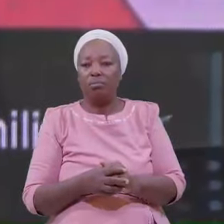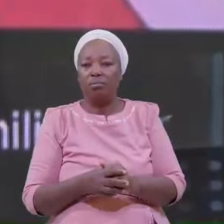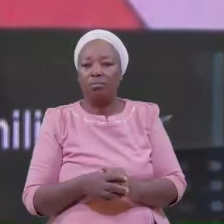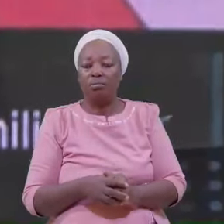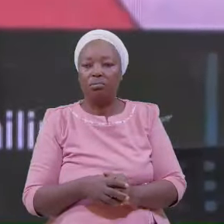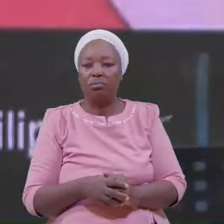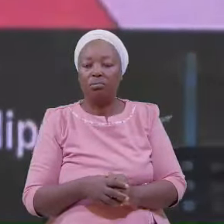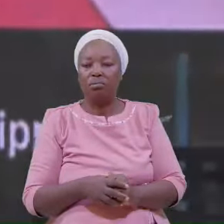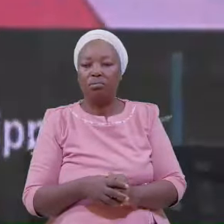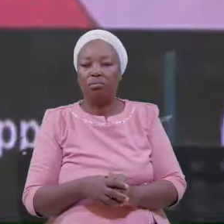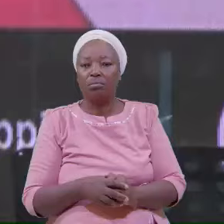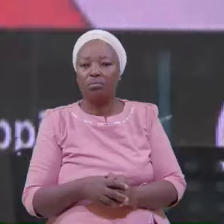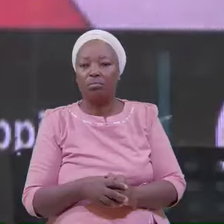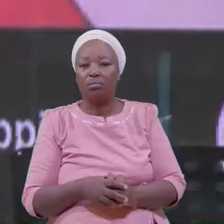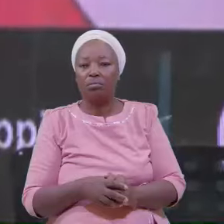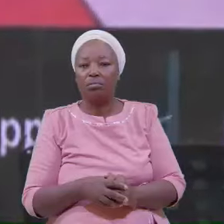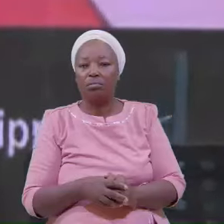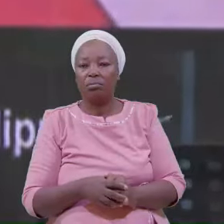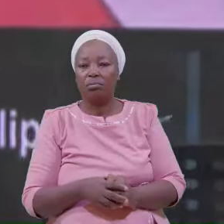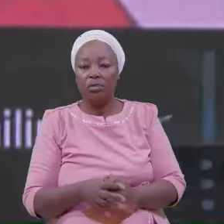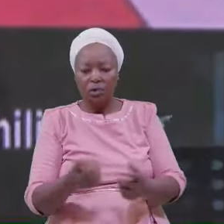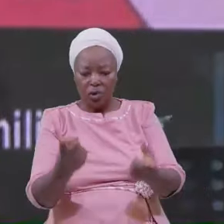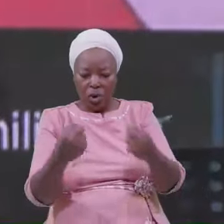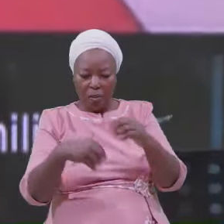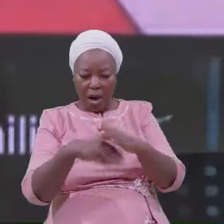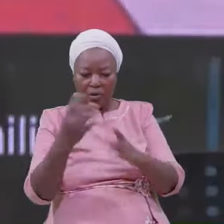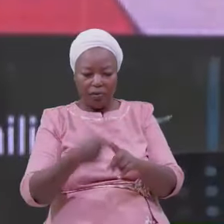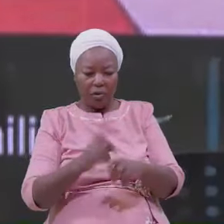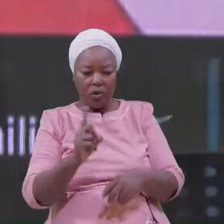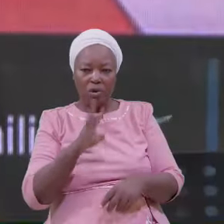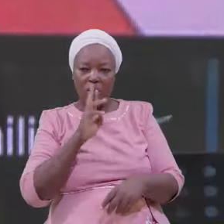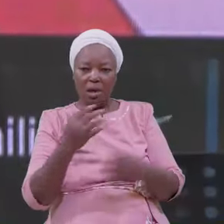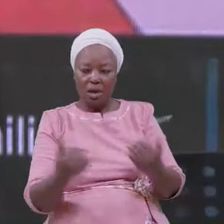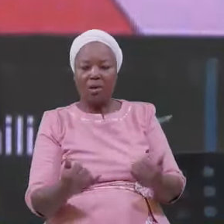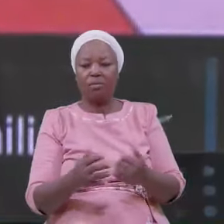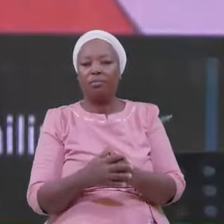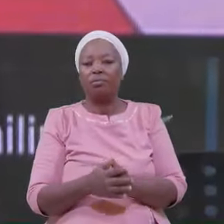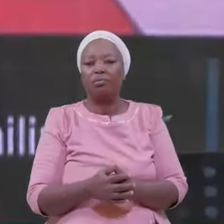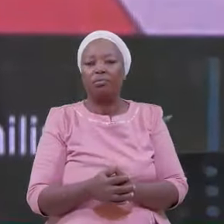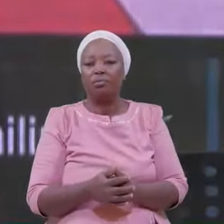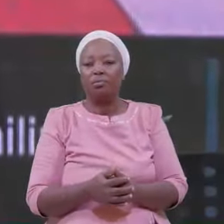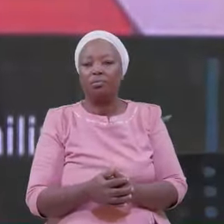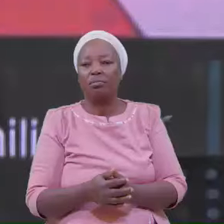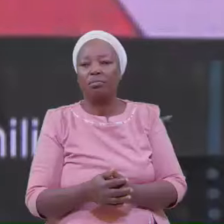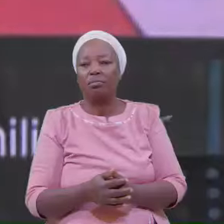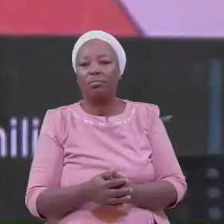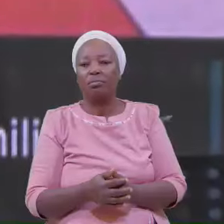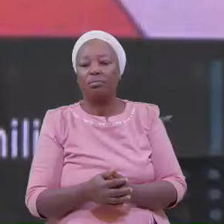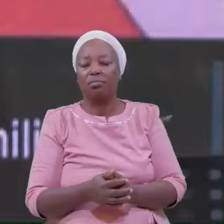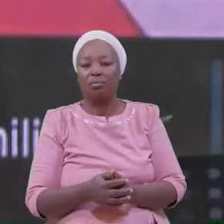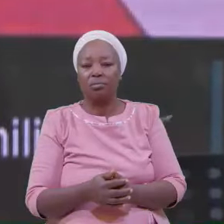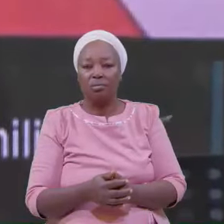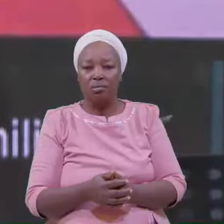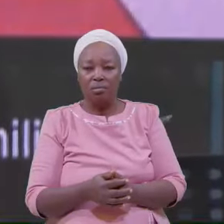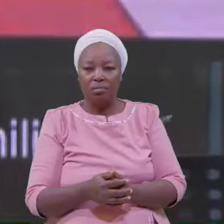pumarito ka. Step out of the crowd and come. Tumindig ka nasaan ka man at lumapit ka